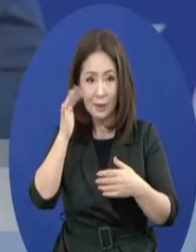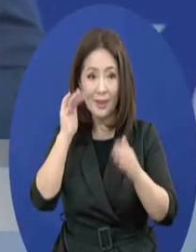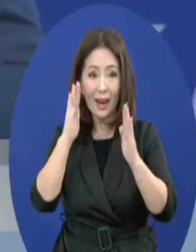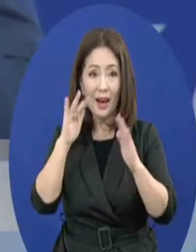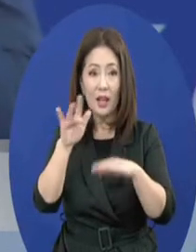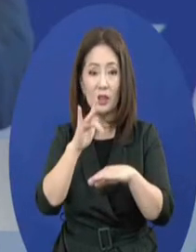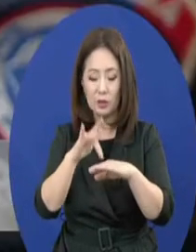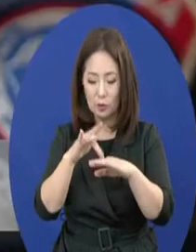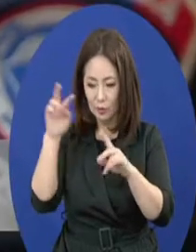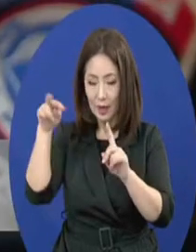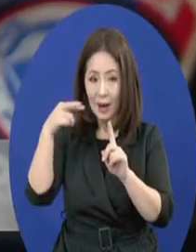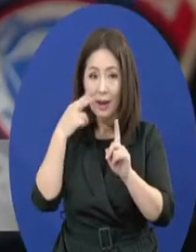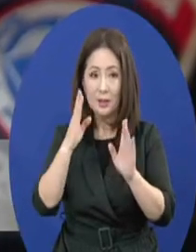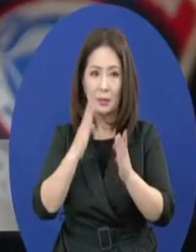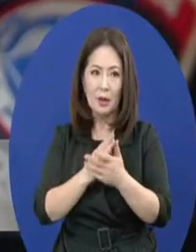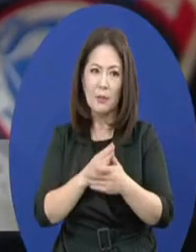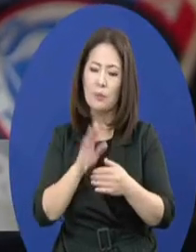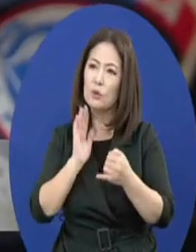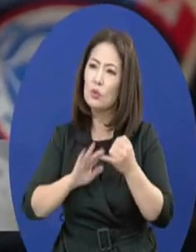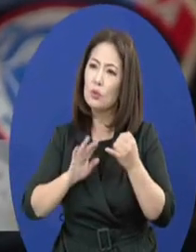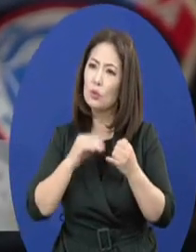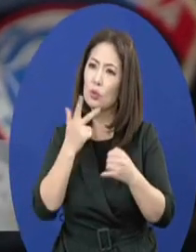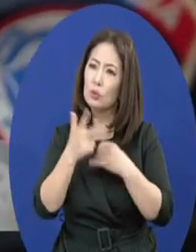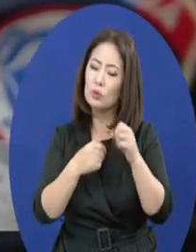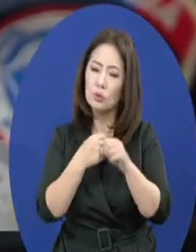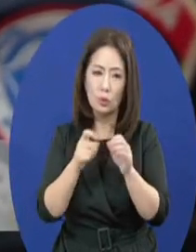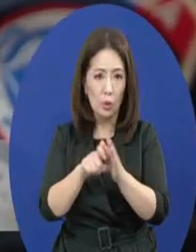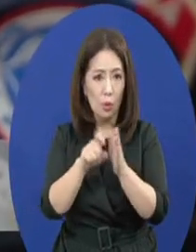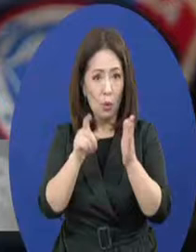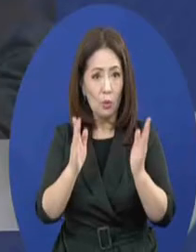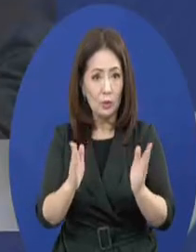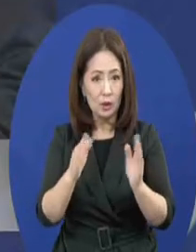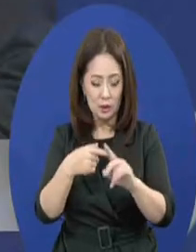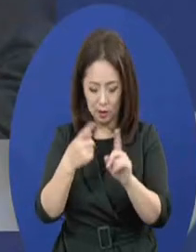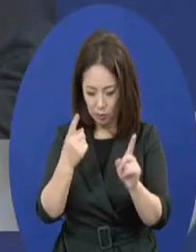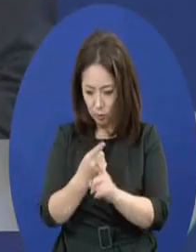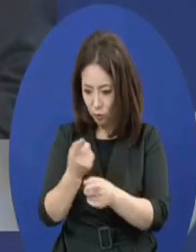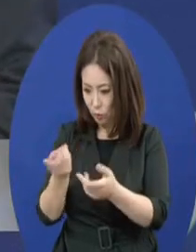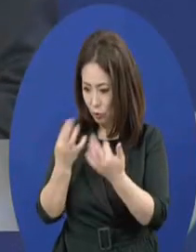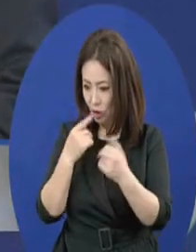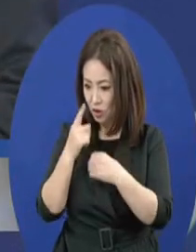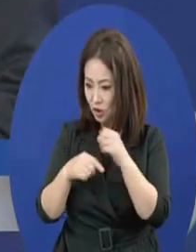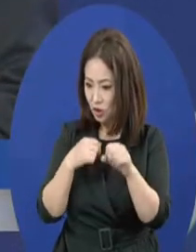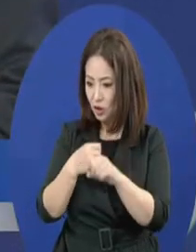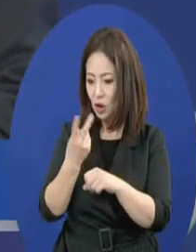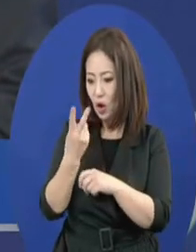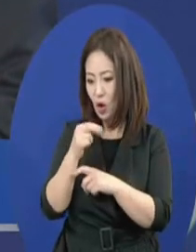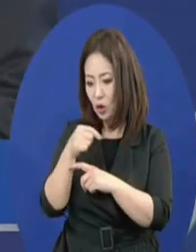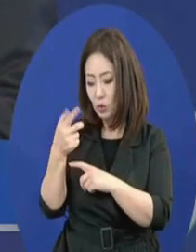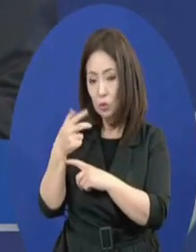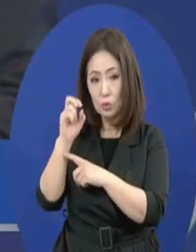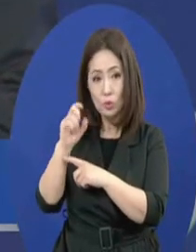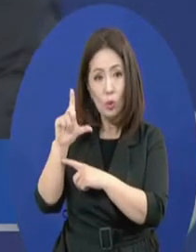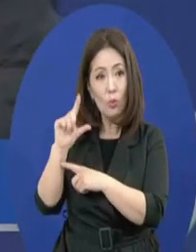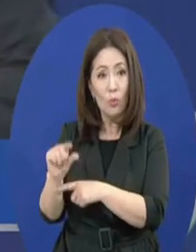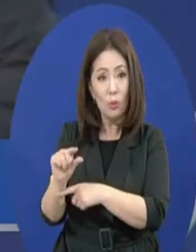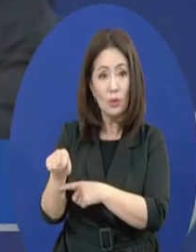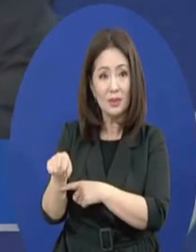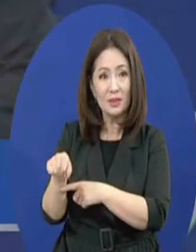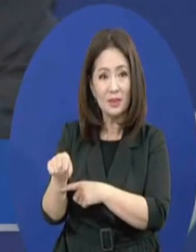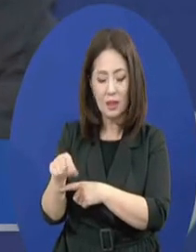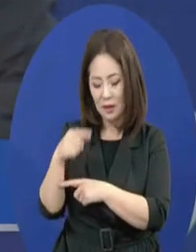төвлөлт байна гэж найдаж байна. Сүүлийн 3 жилийн байдлаар хэмтргийн тоо жилд 20-30% буурсан боловч Монгол улсын тусгаар